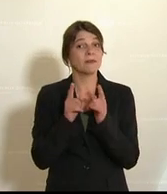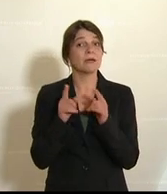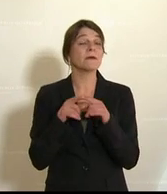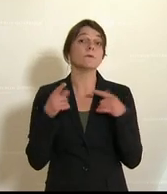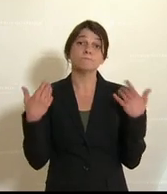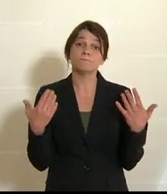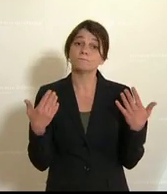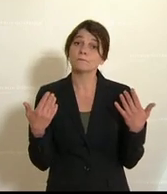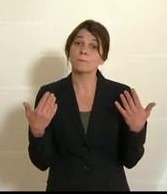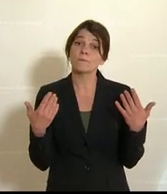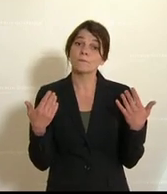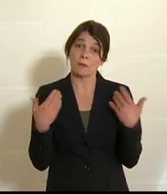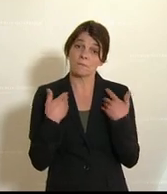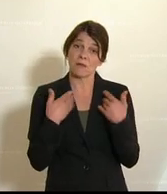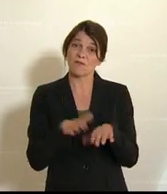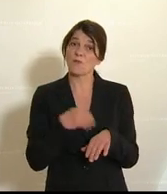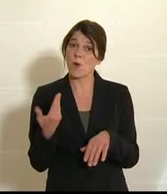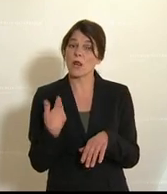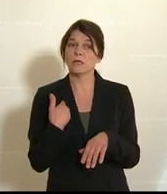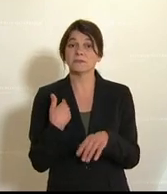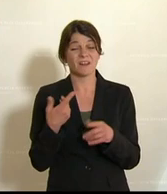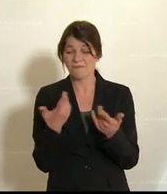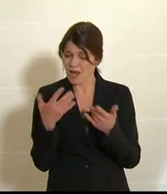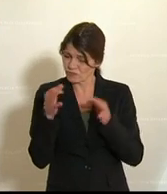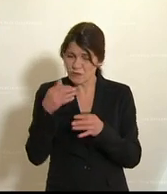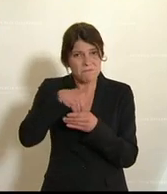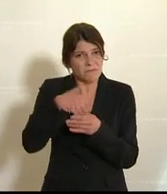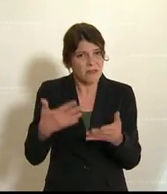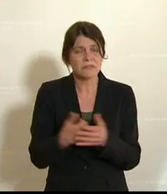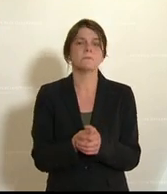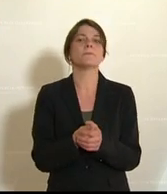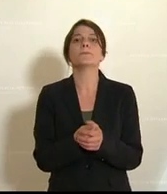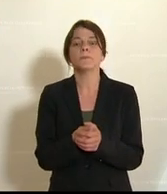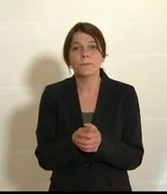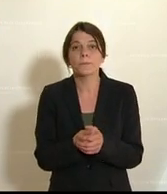im Übrigen, meines Erachtens des Pudels Kern an der ganzen Geschichte,